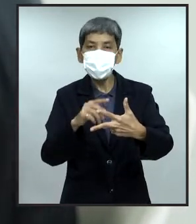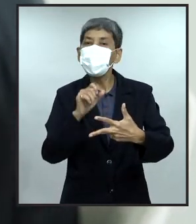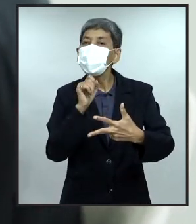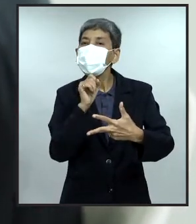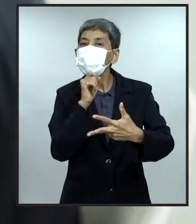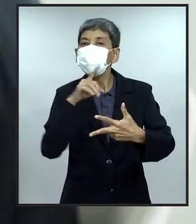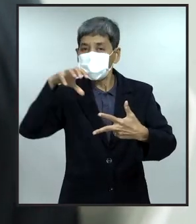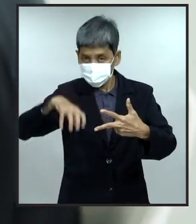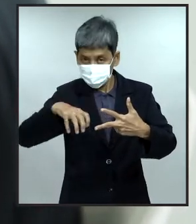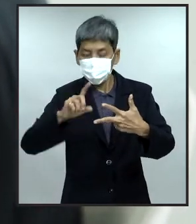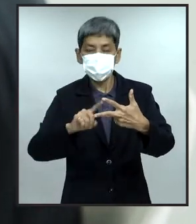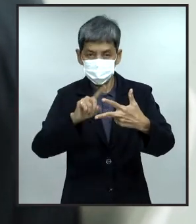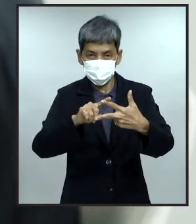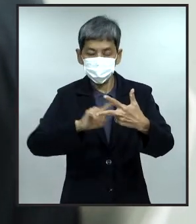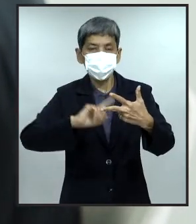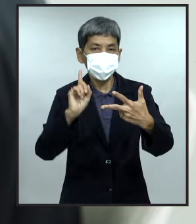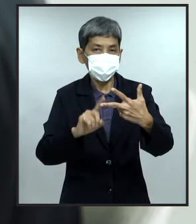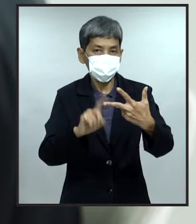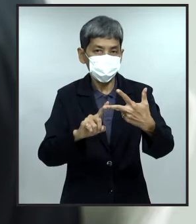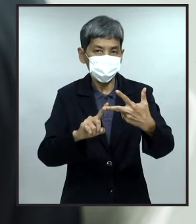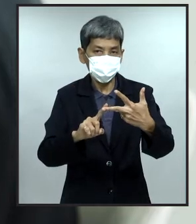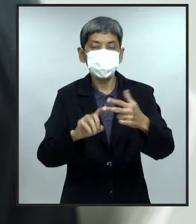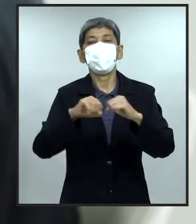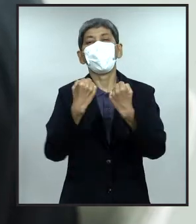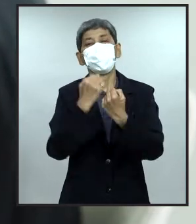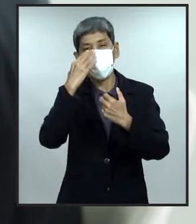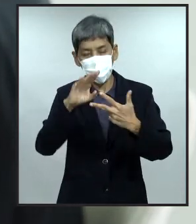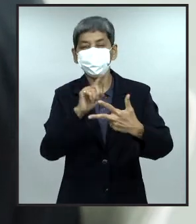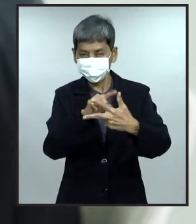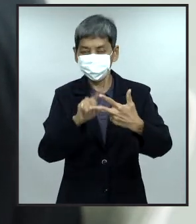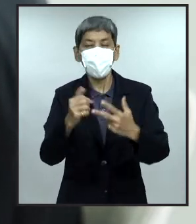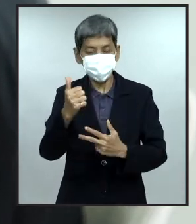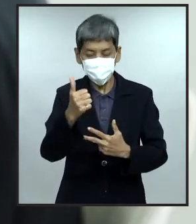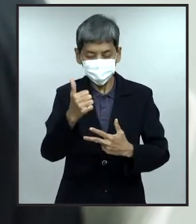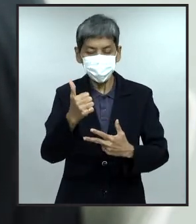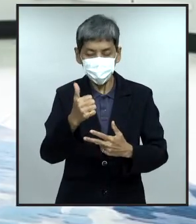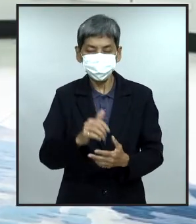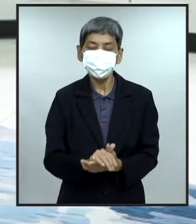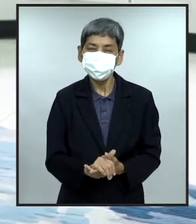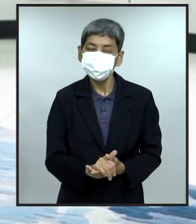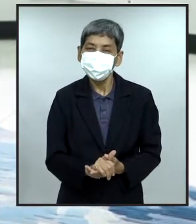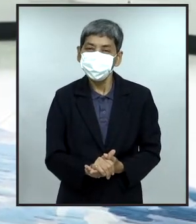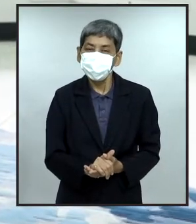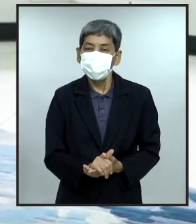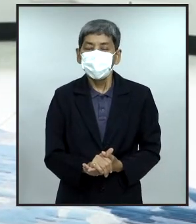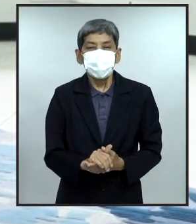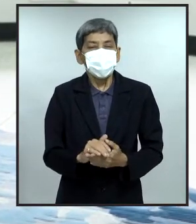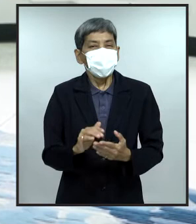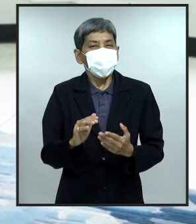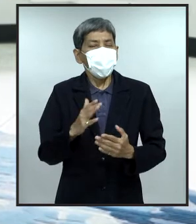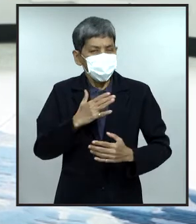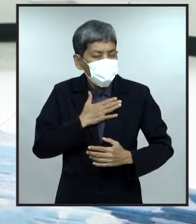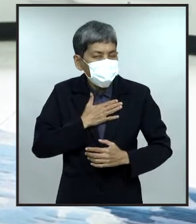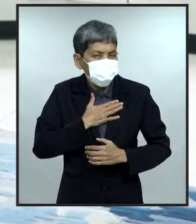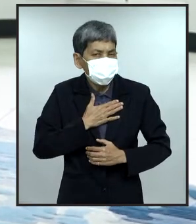รครับศูนย์สิรินธรนะฮะแล้วก็มีที่สมาคมใช่ไหมคร ับ สมาคมคนตาบอด ฮะทีเนี้ยครับผมค่อนข้